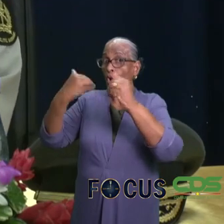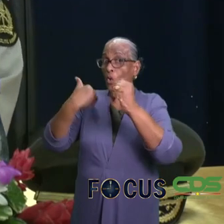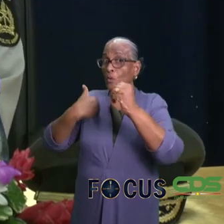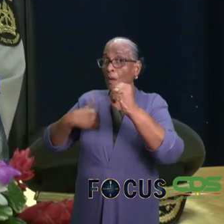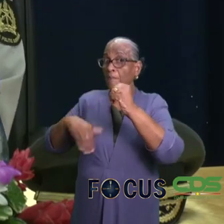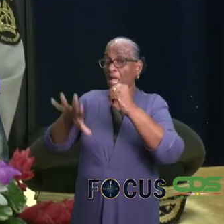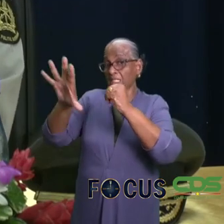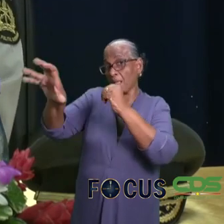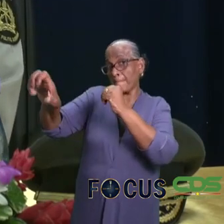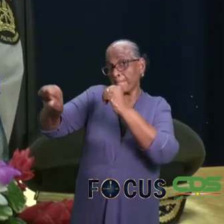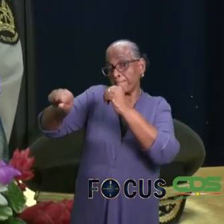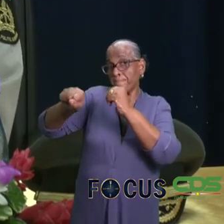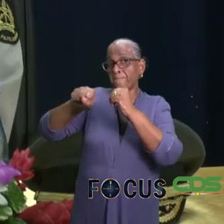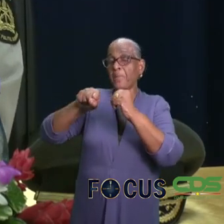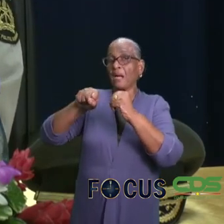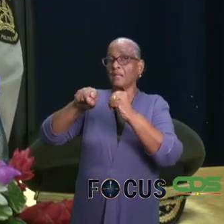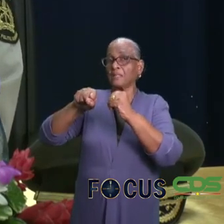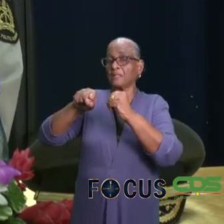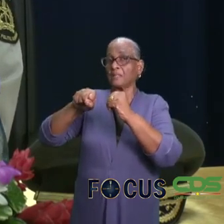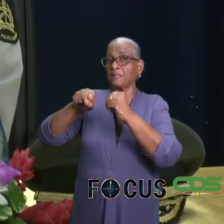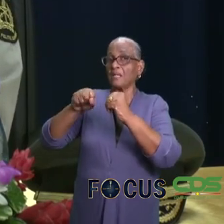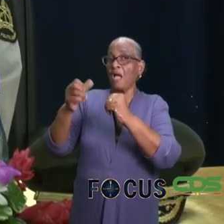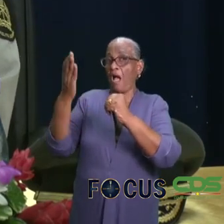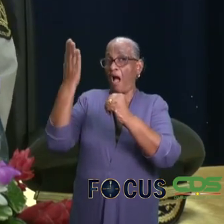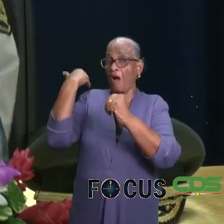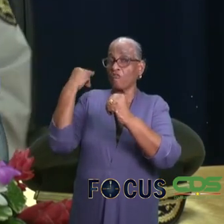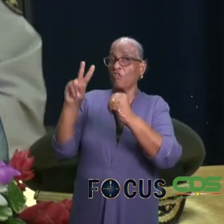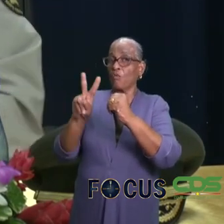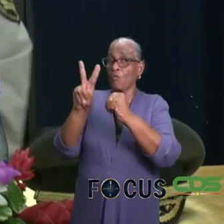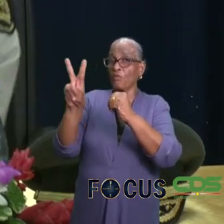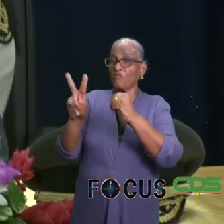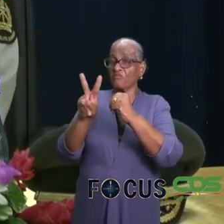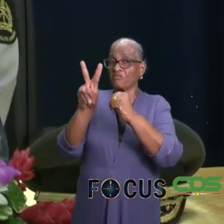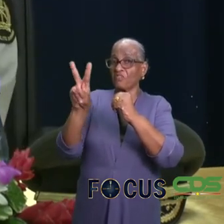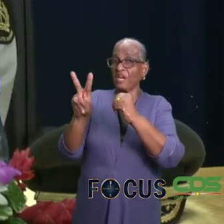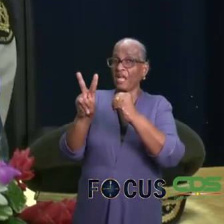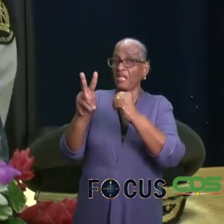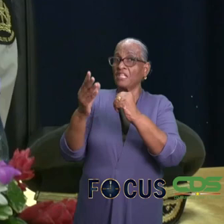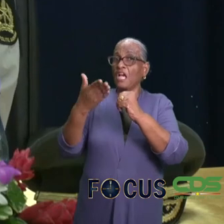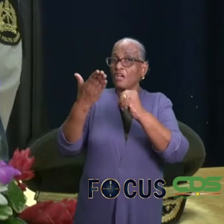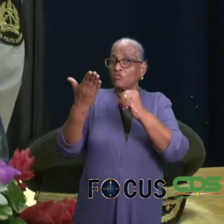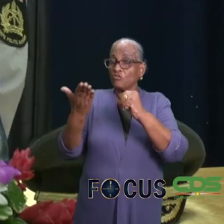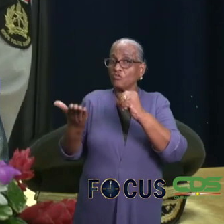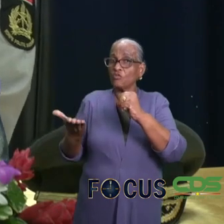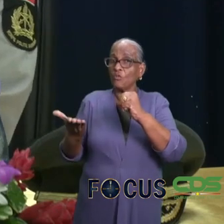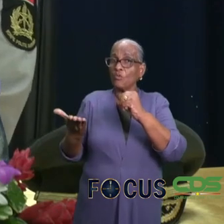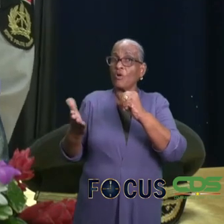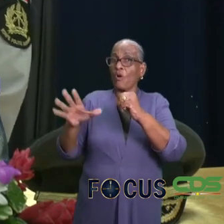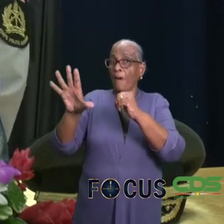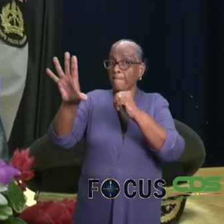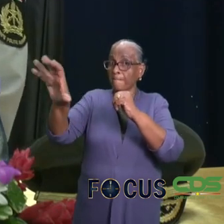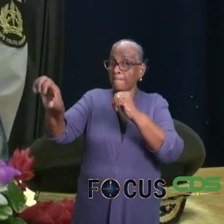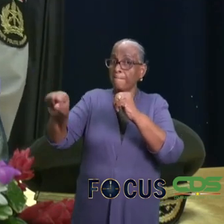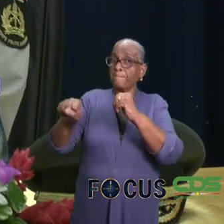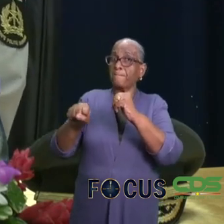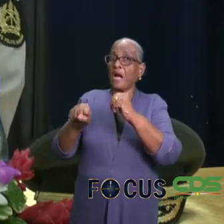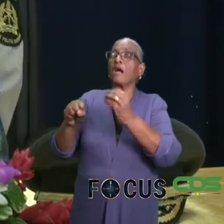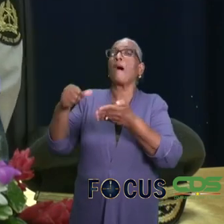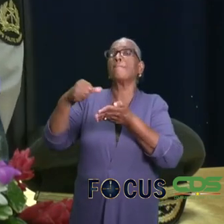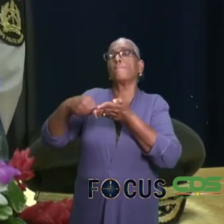te brengen, is het sinds vrijdag zo dus dat wij volstaan met het opleggen van een